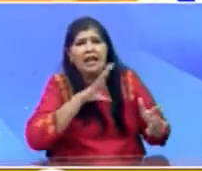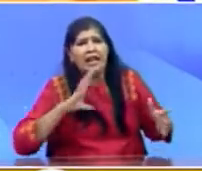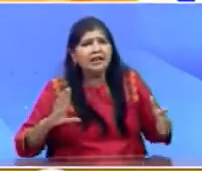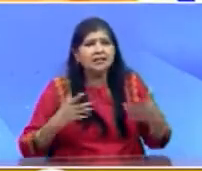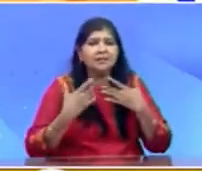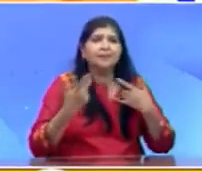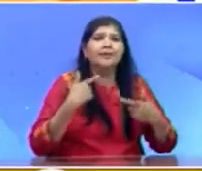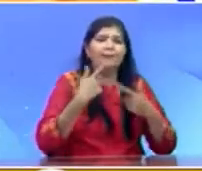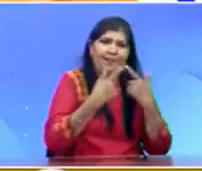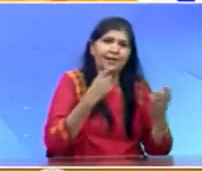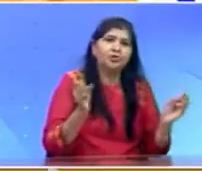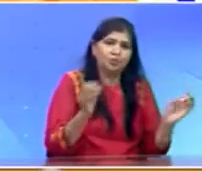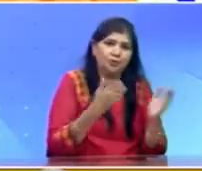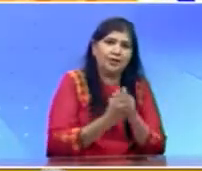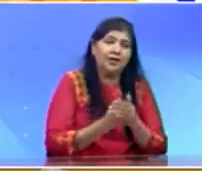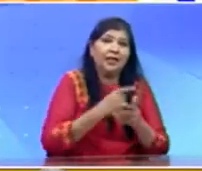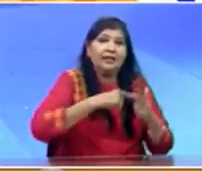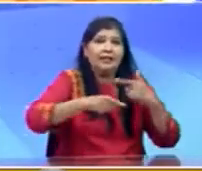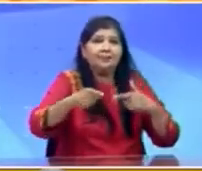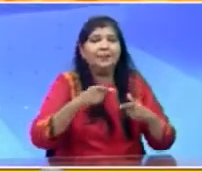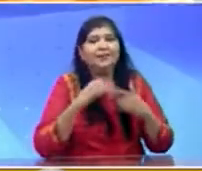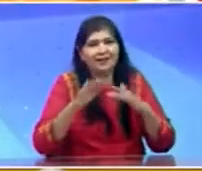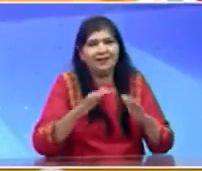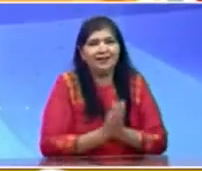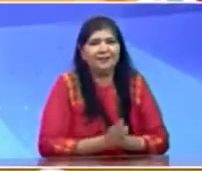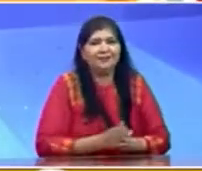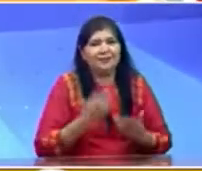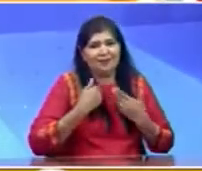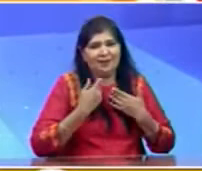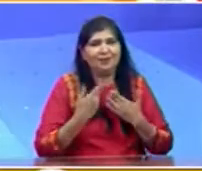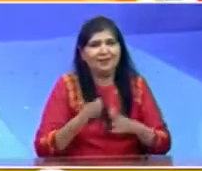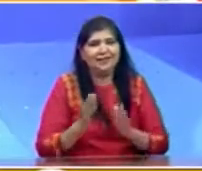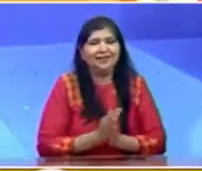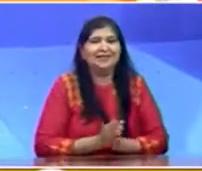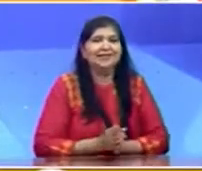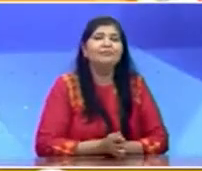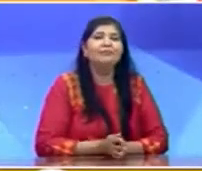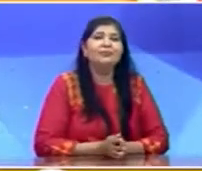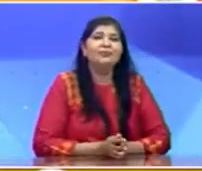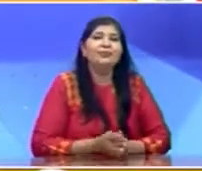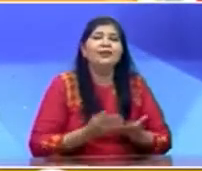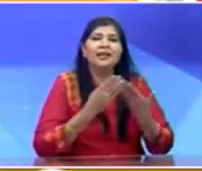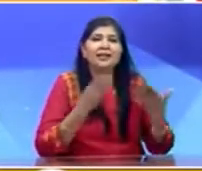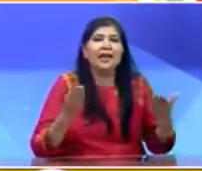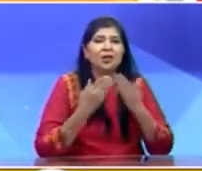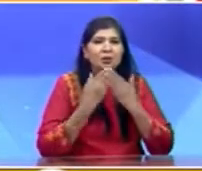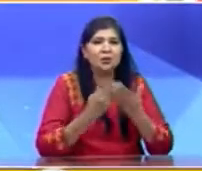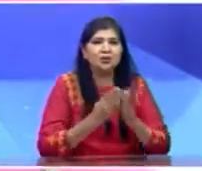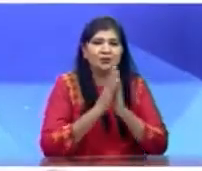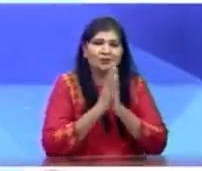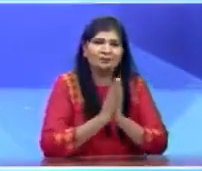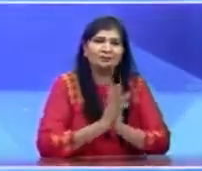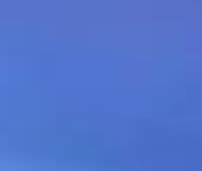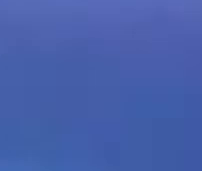बात करेंगे। तब तक के लिए मुझे आज्ञा दीजिए। बहुत बहुत धन्यवाद।